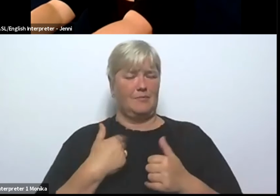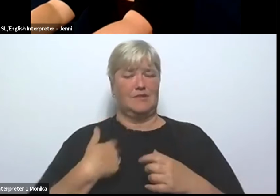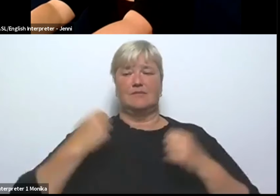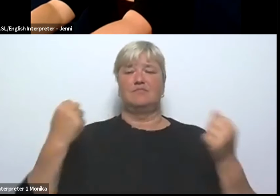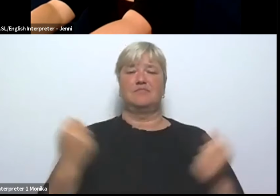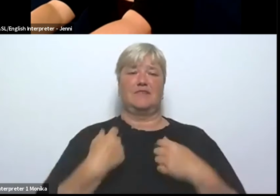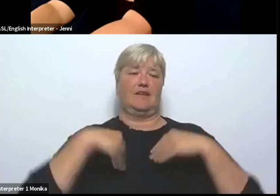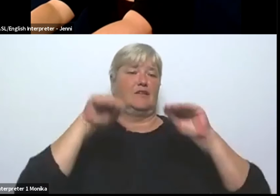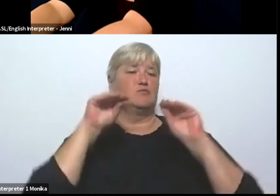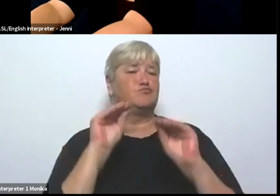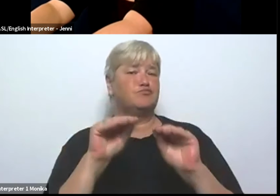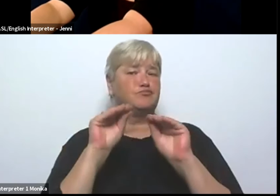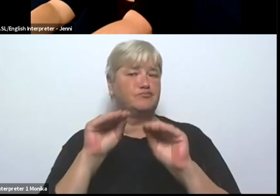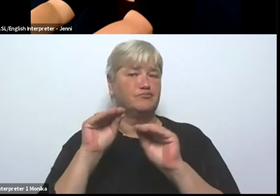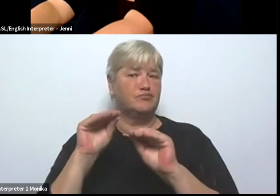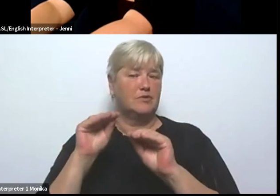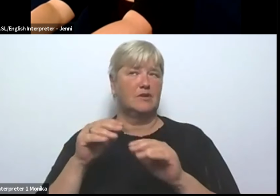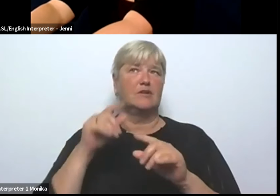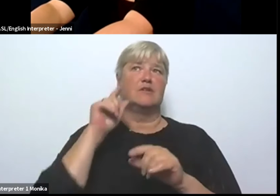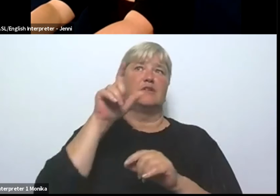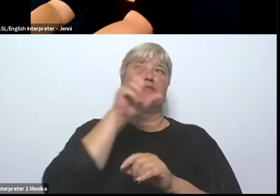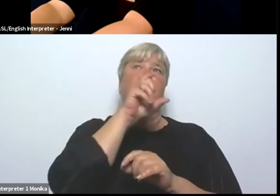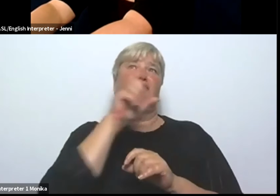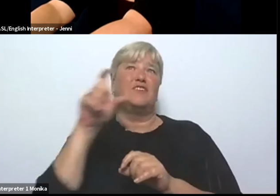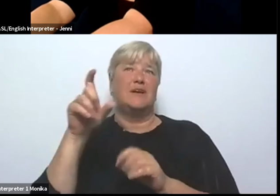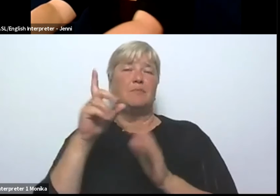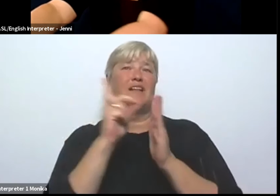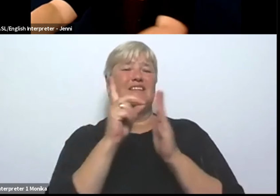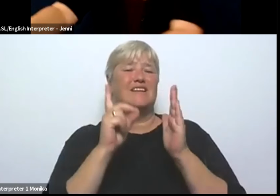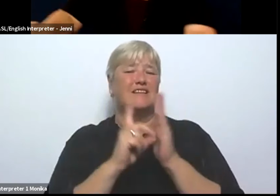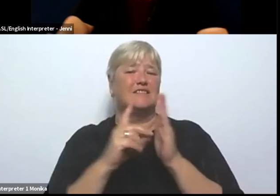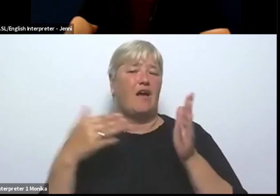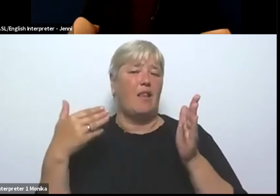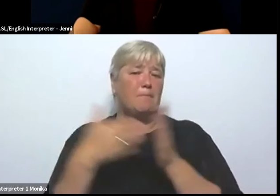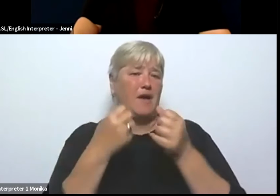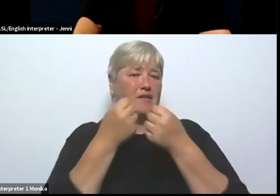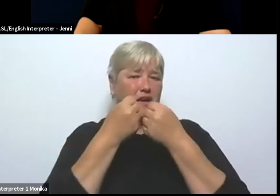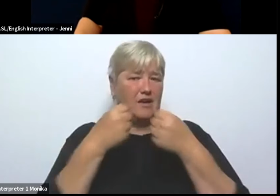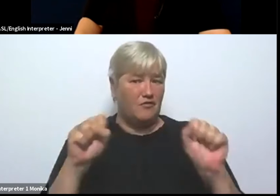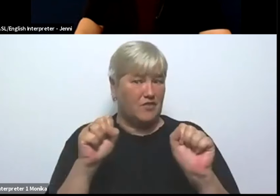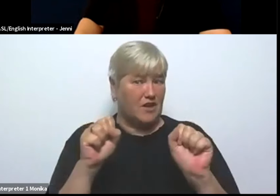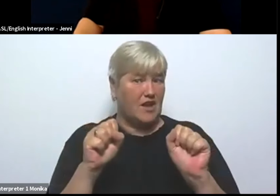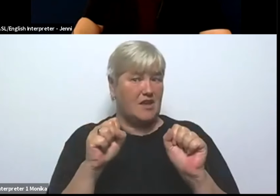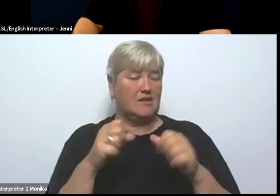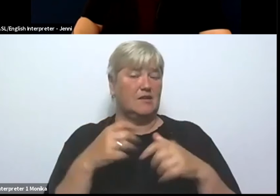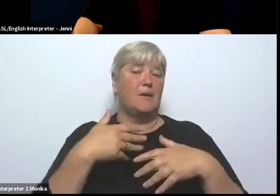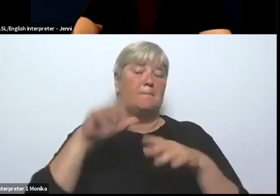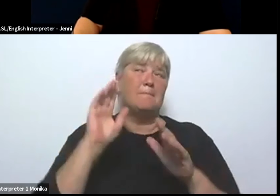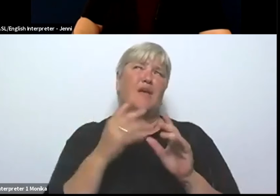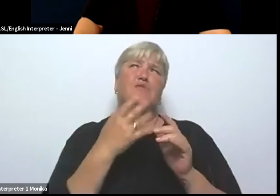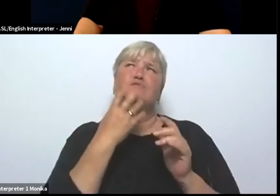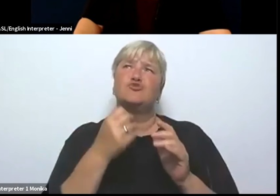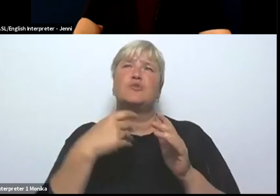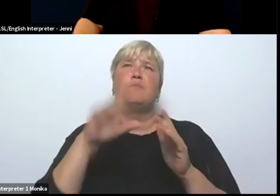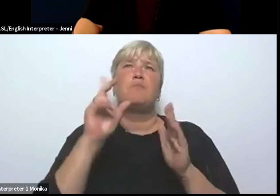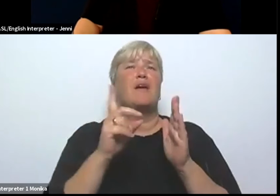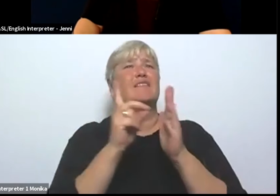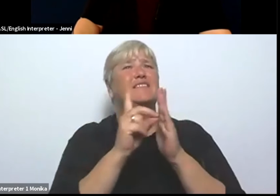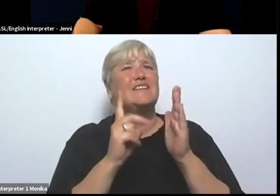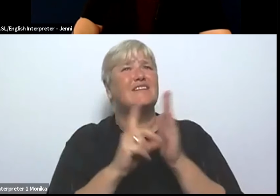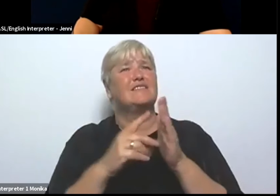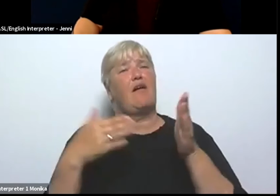gehalten in einem Unternehmen zum Thema digitale Barrierefreiheit, die grundsätzlich ein bisschen mehr digitaler, barrierefrei sein sollen.